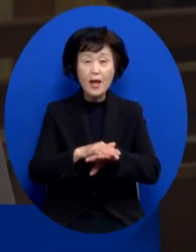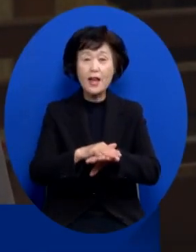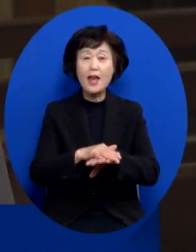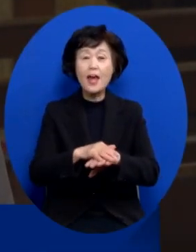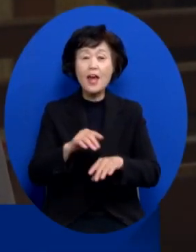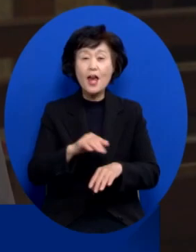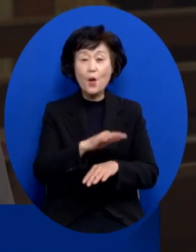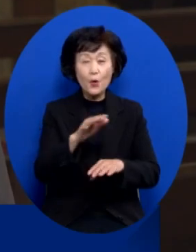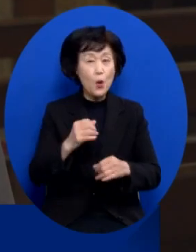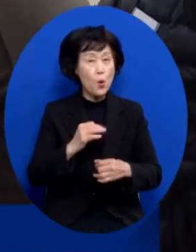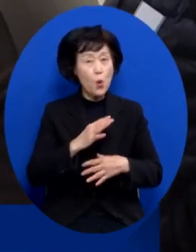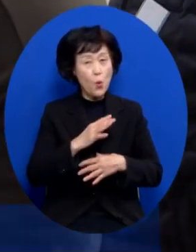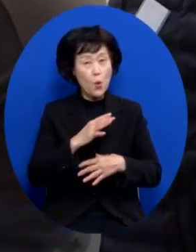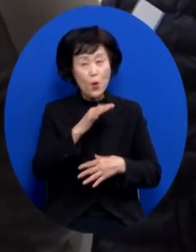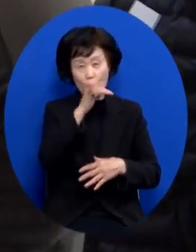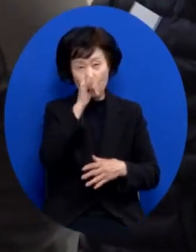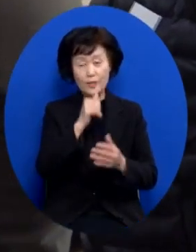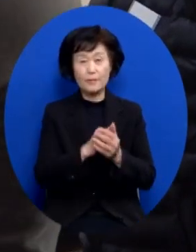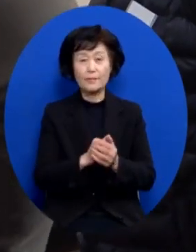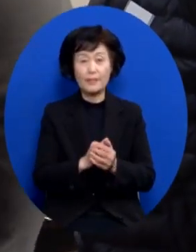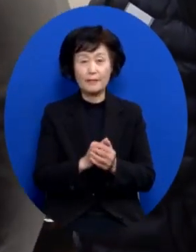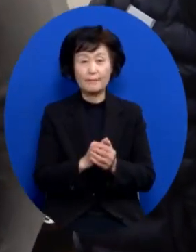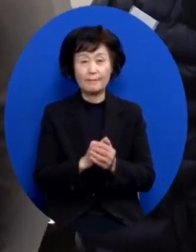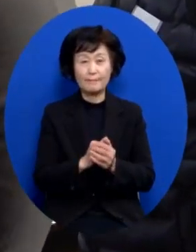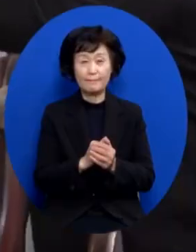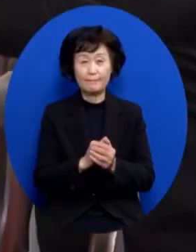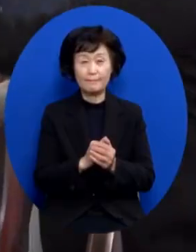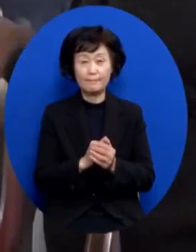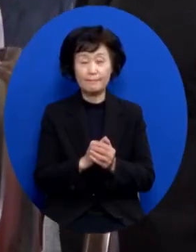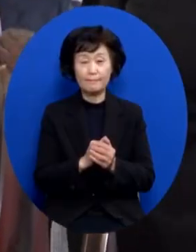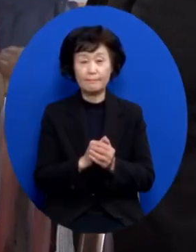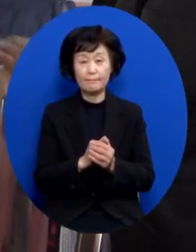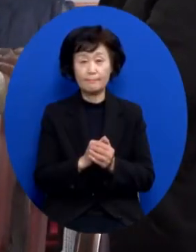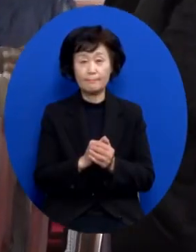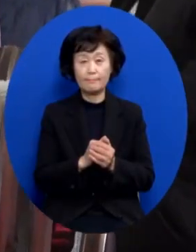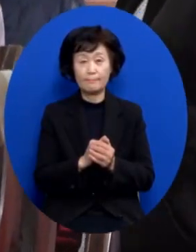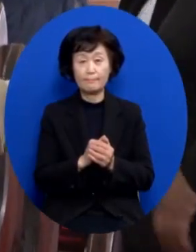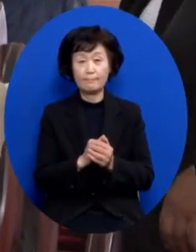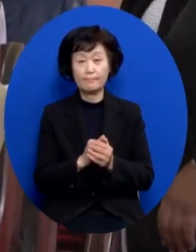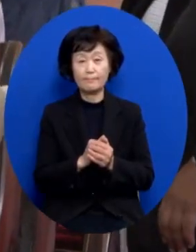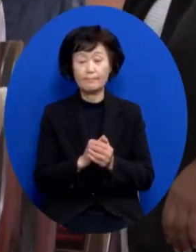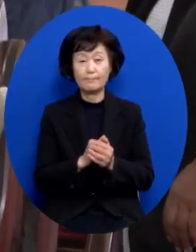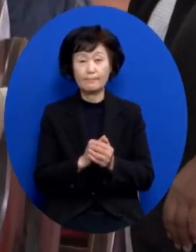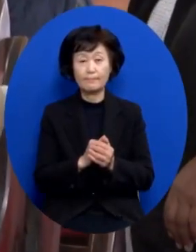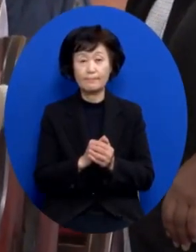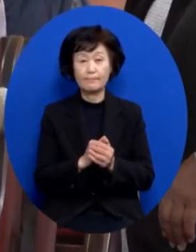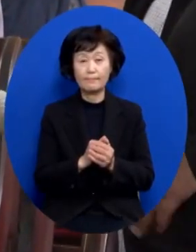깜짝깜짝 놀라고 있습니다. 호주 시드니에서 CTS 뉴스 황세준입니다.